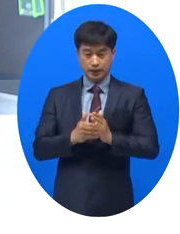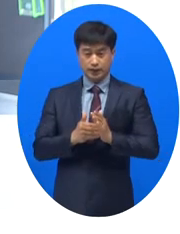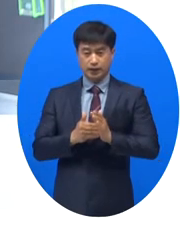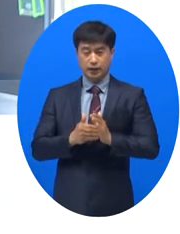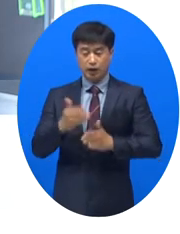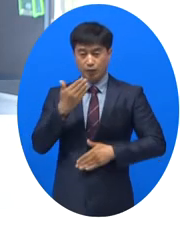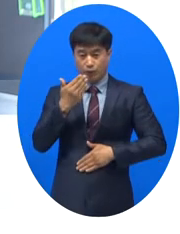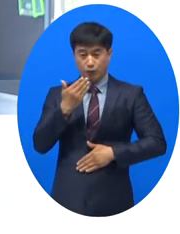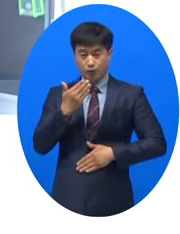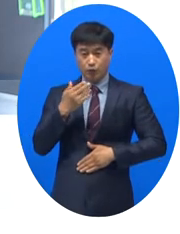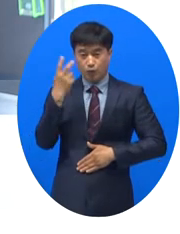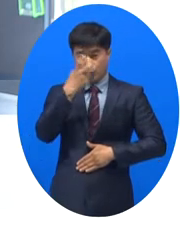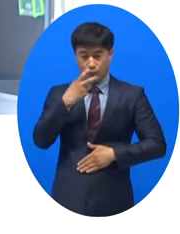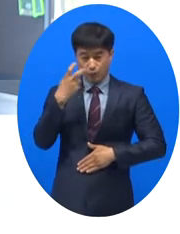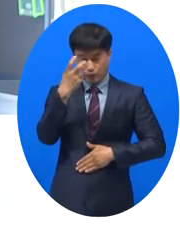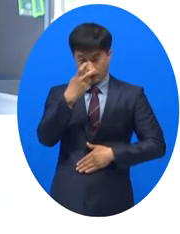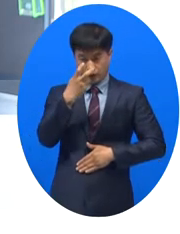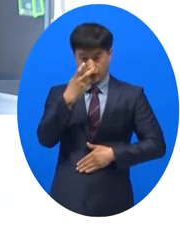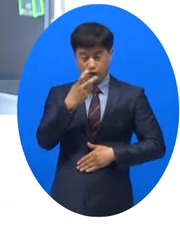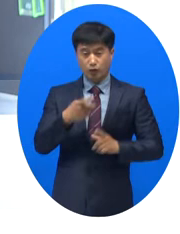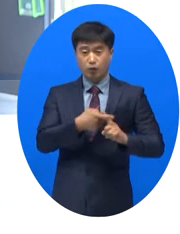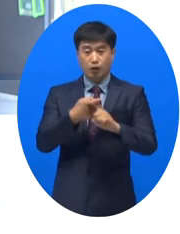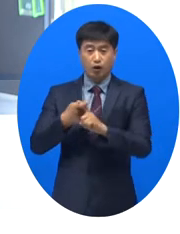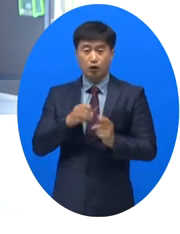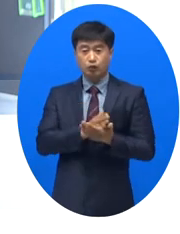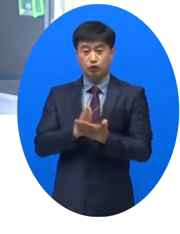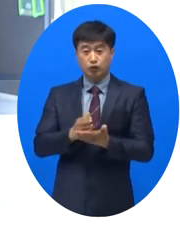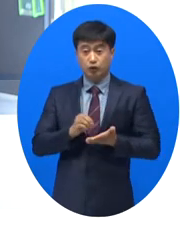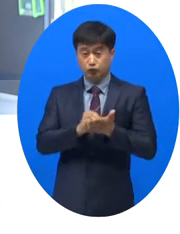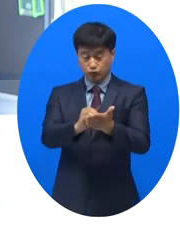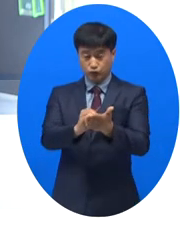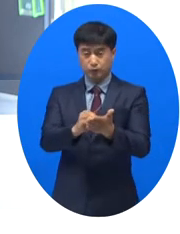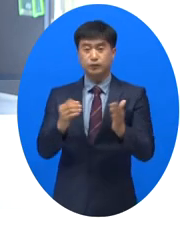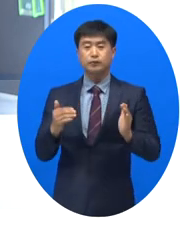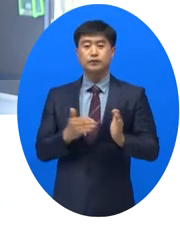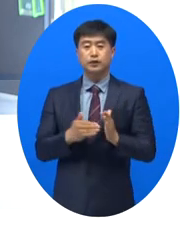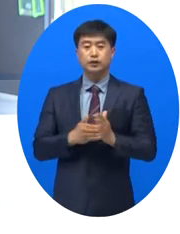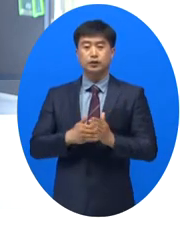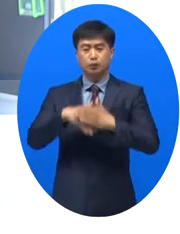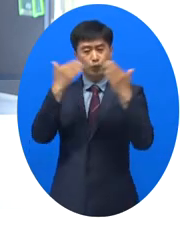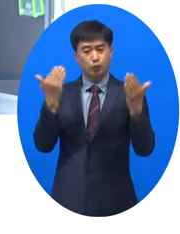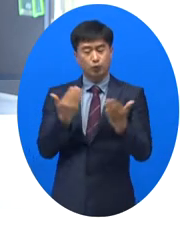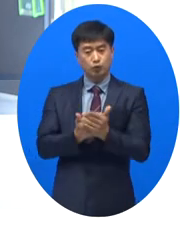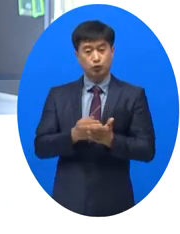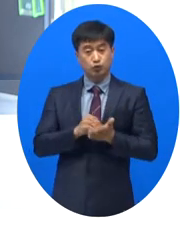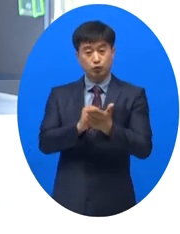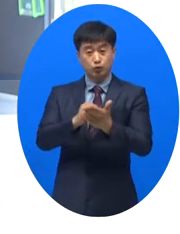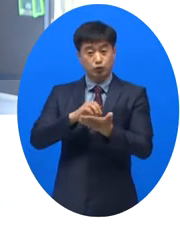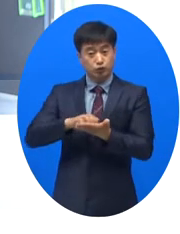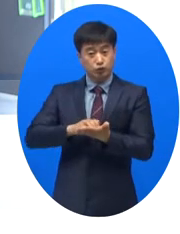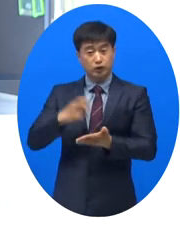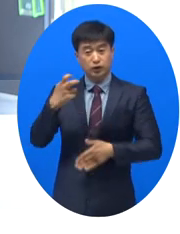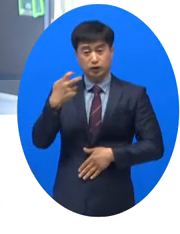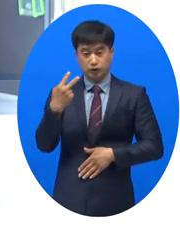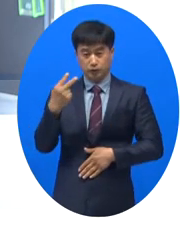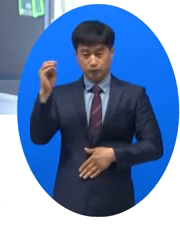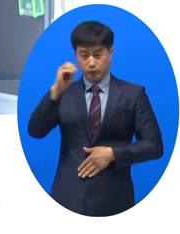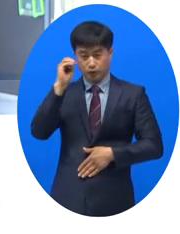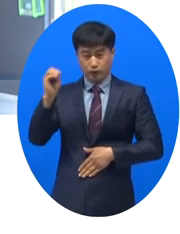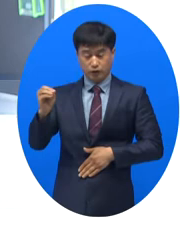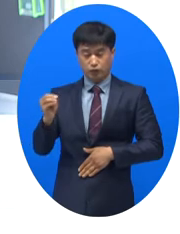2021년까지 식품 품질 관리 등 관련 분야로 취업을 좀 하셔서 전체 취업률은